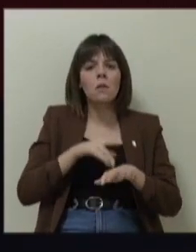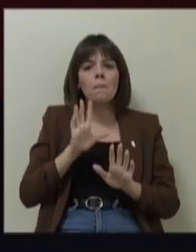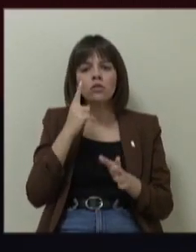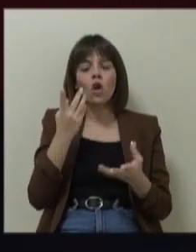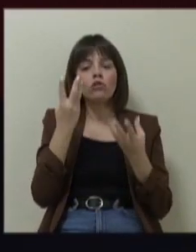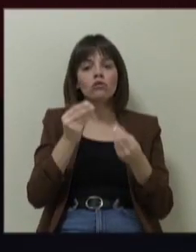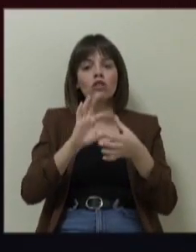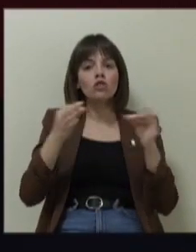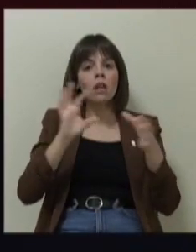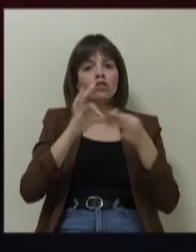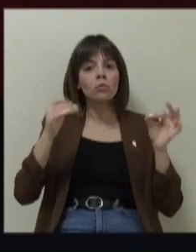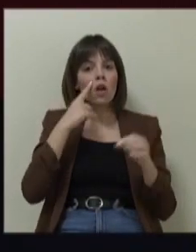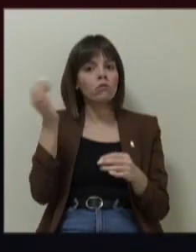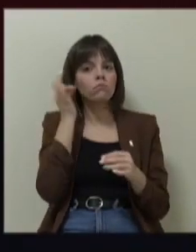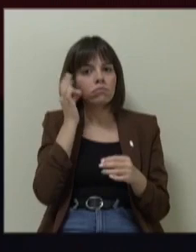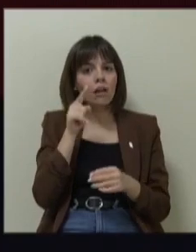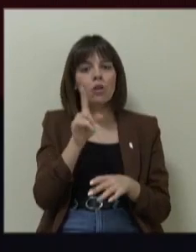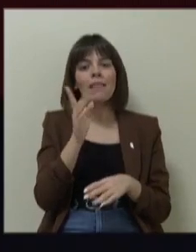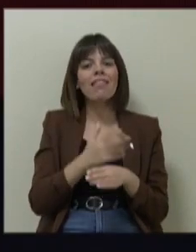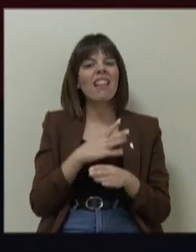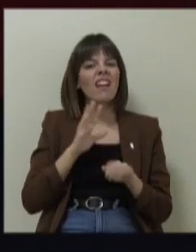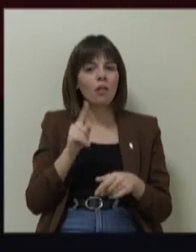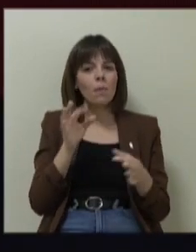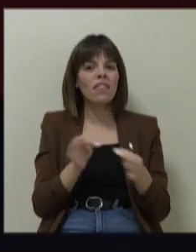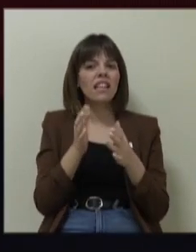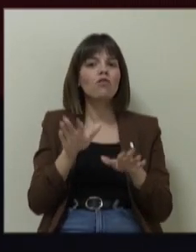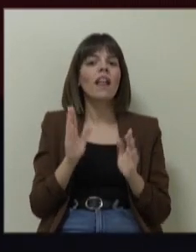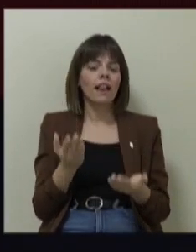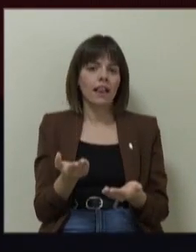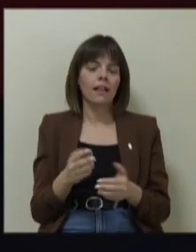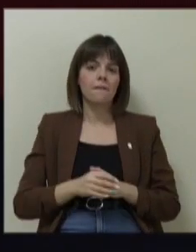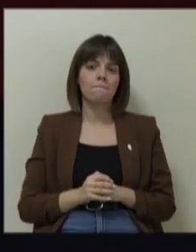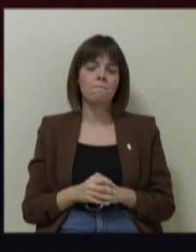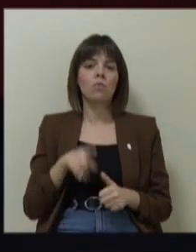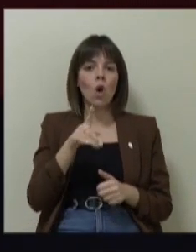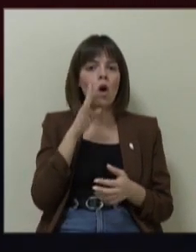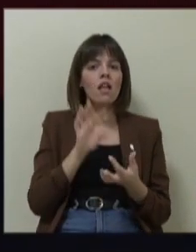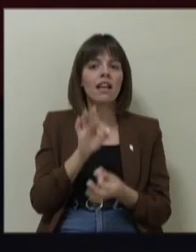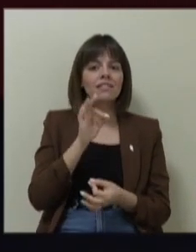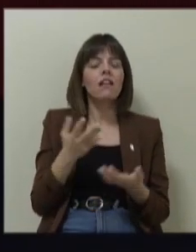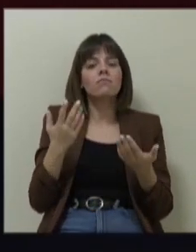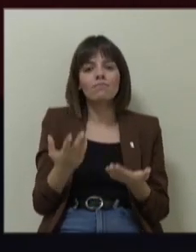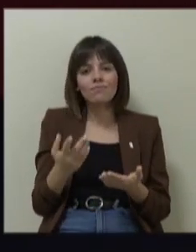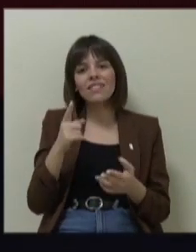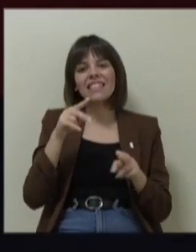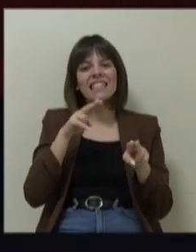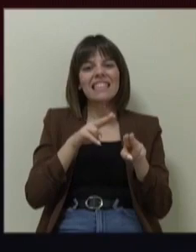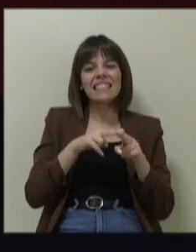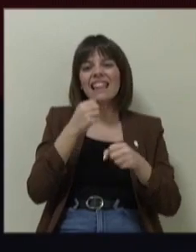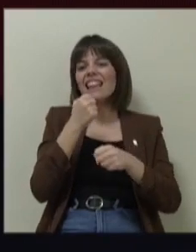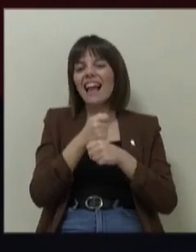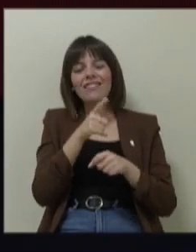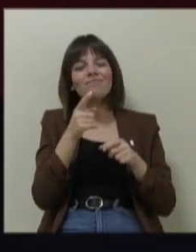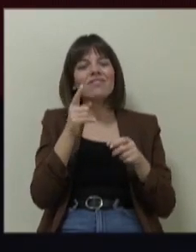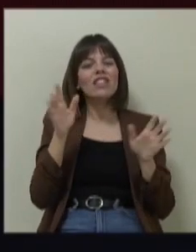bilgece cümleler işitirsiniz. Bunun bir sebebi var. Bu bir tesadüf değil. O insanlar tıpkı kızılgerdan gibi, kar leoparı